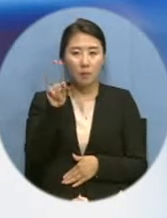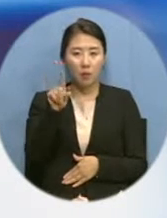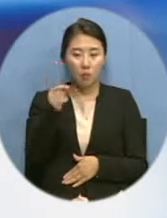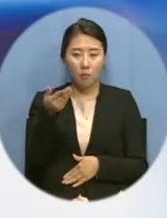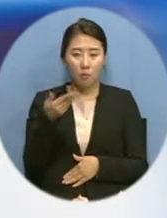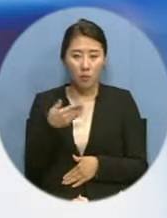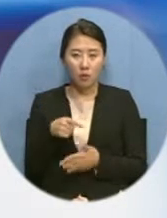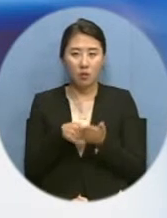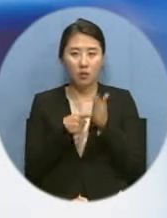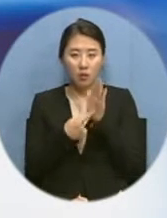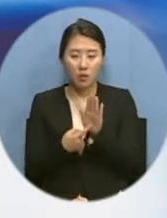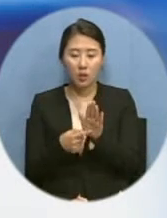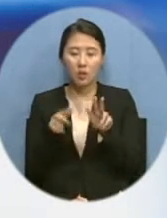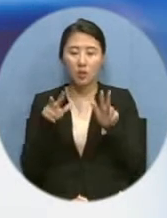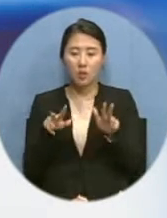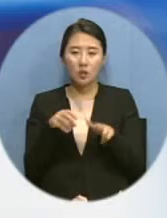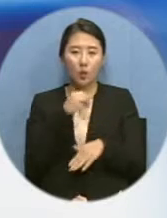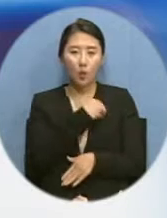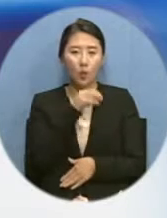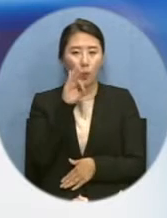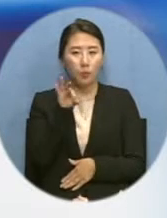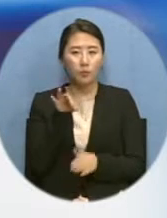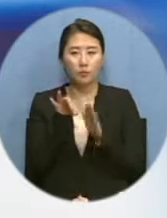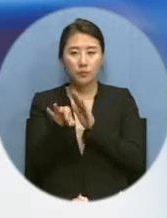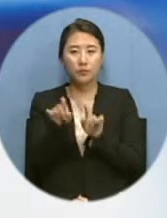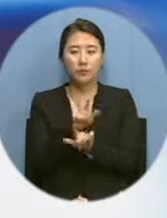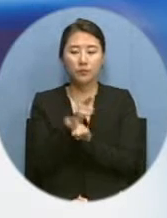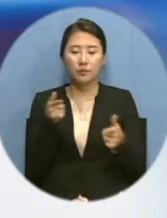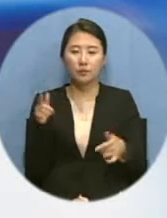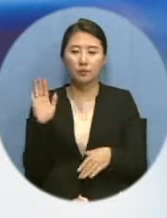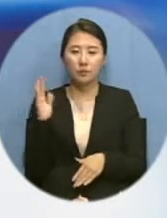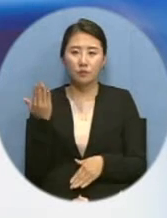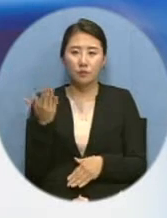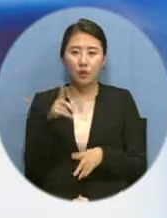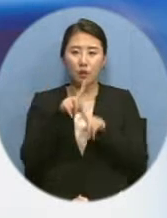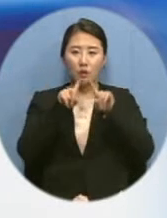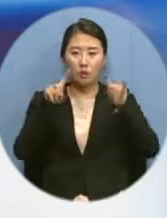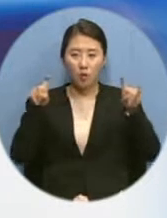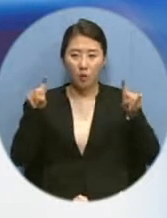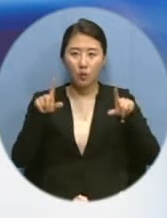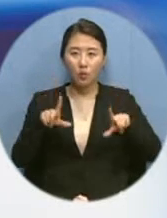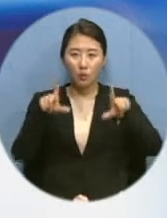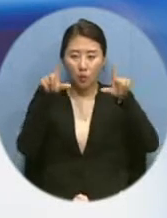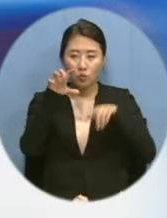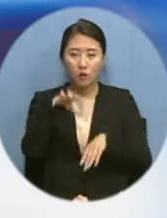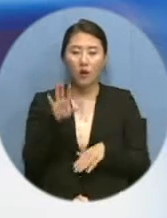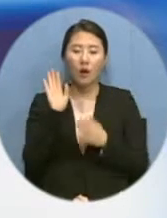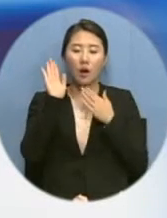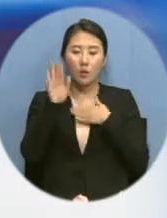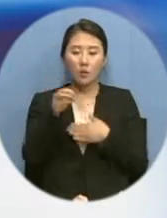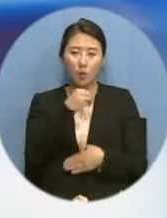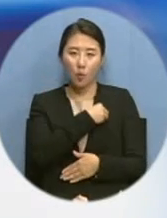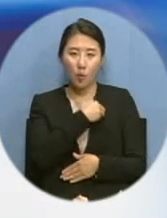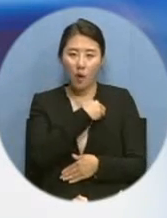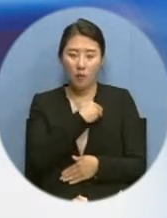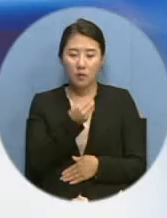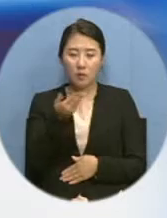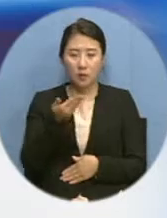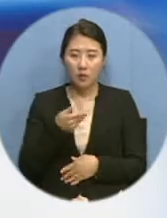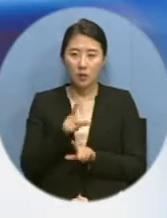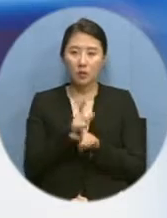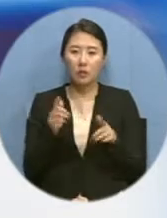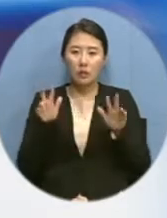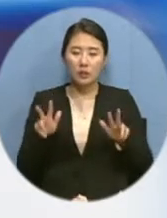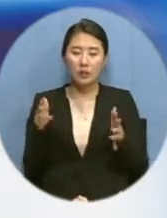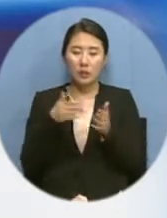있는데요. 이제 연회비 내지 않으셔도 될 것 같습니다. 성동구가 앞으로 연회비를 받지 않고 또 지금까지 받은